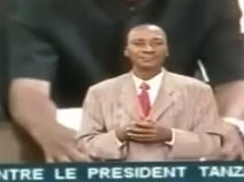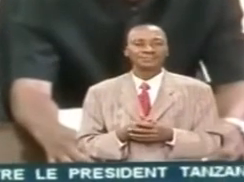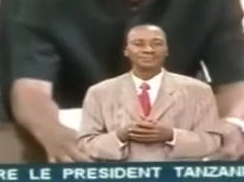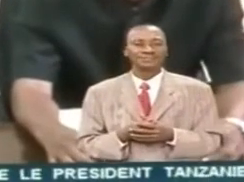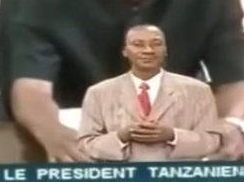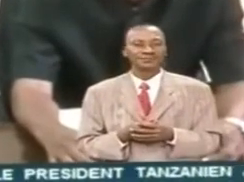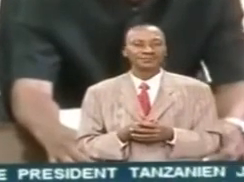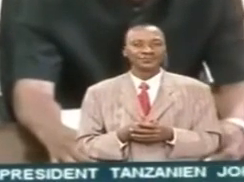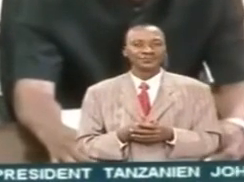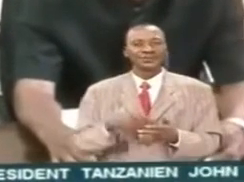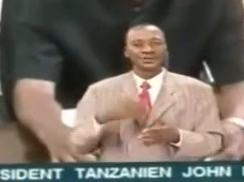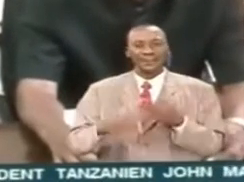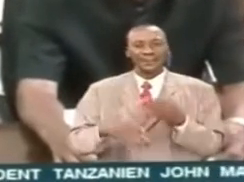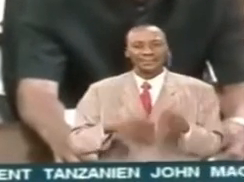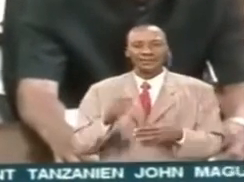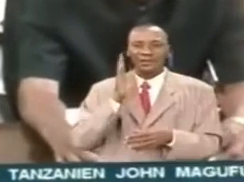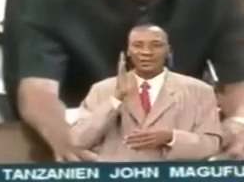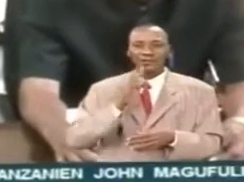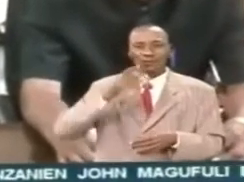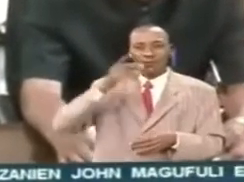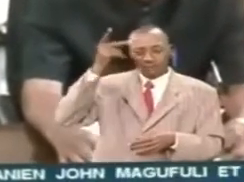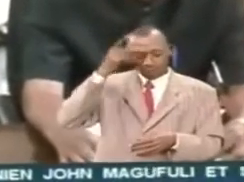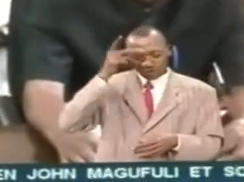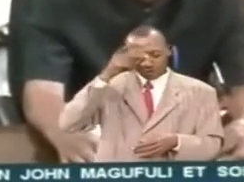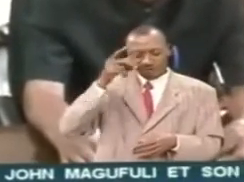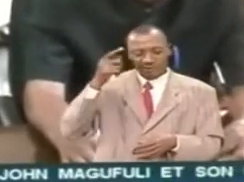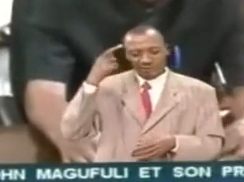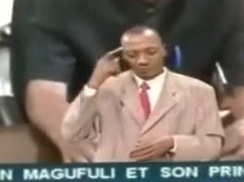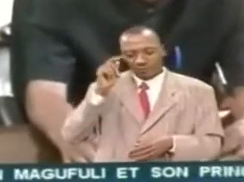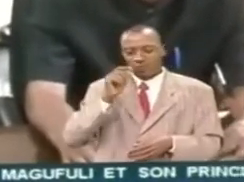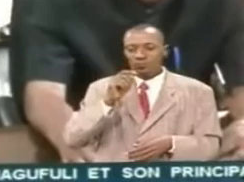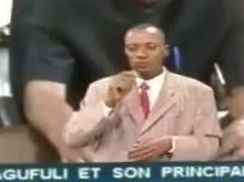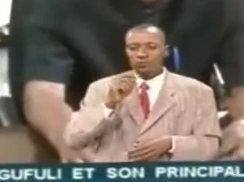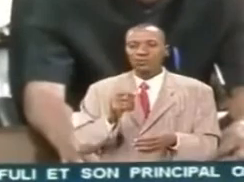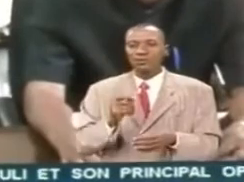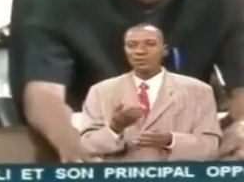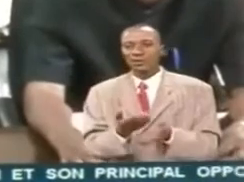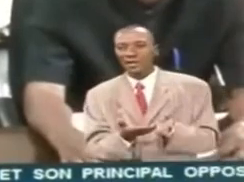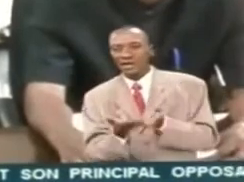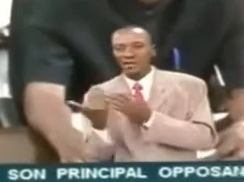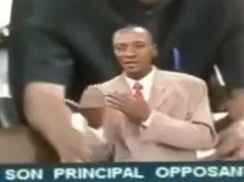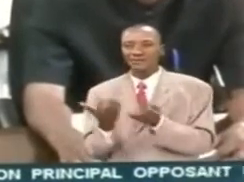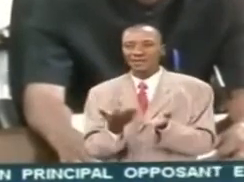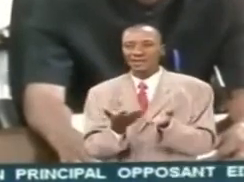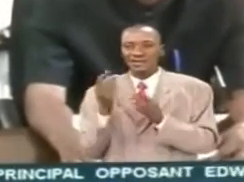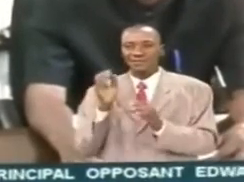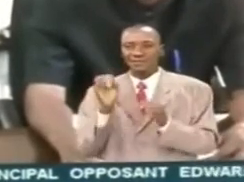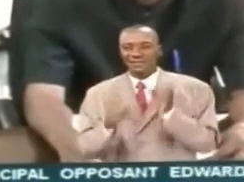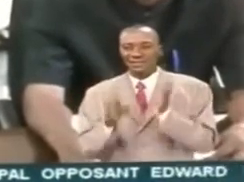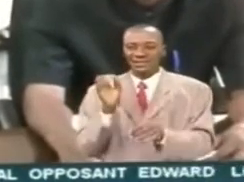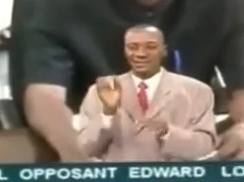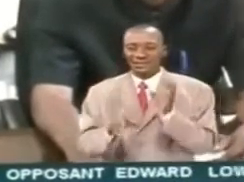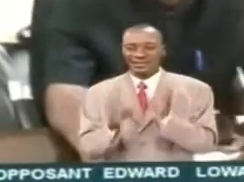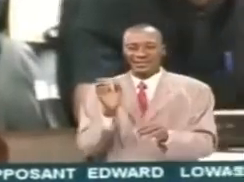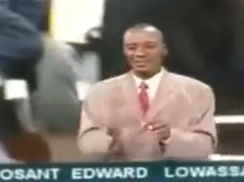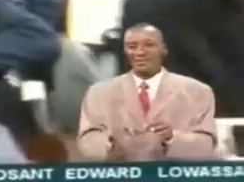véritable politique de gestion des déchets. L'interdiction de la vente de produits en plastique.